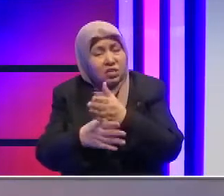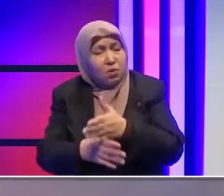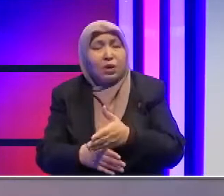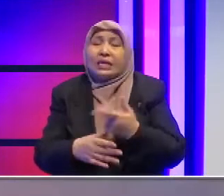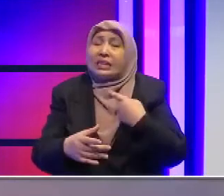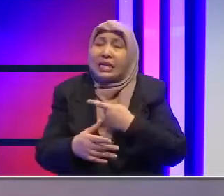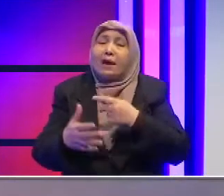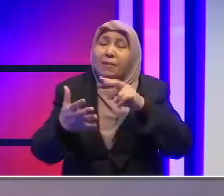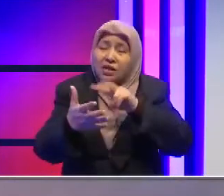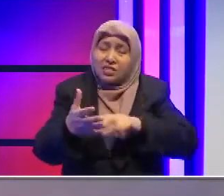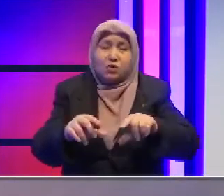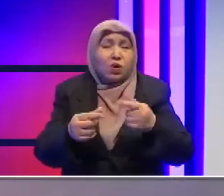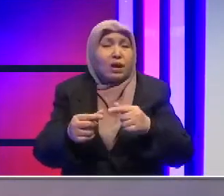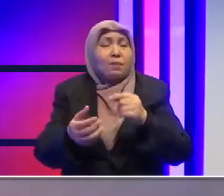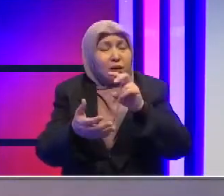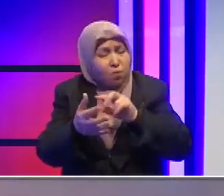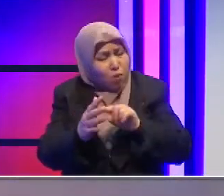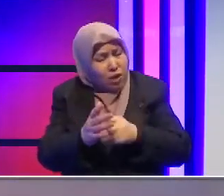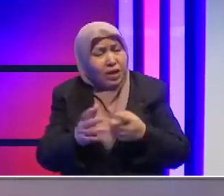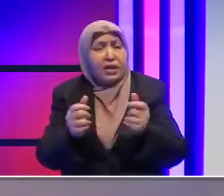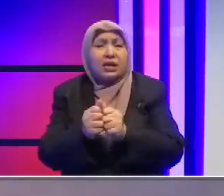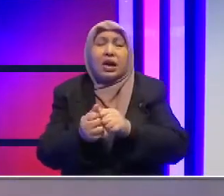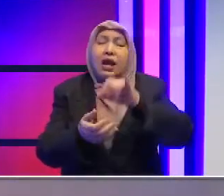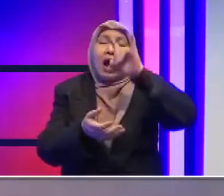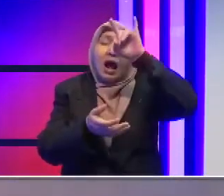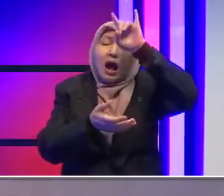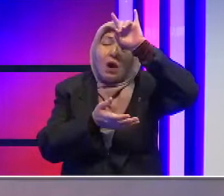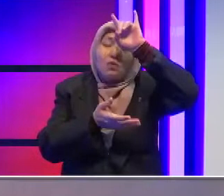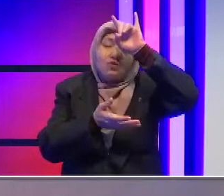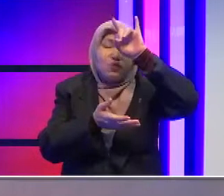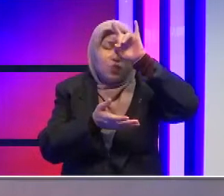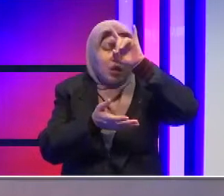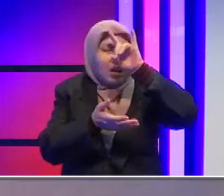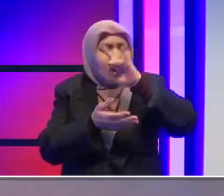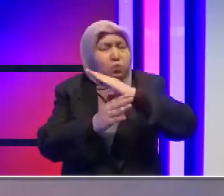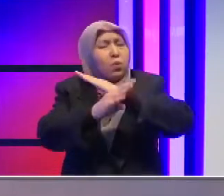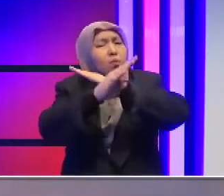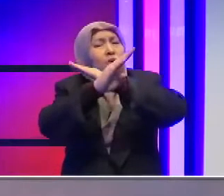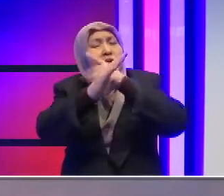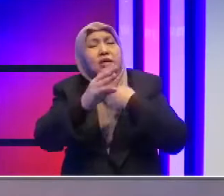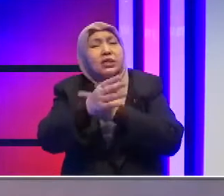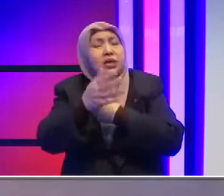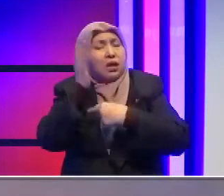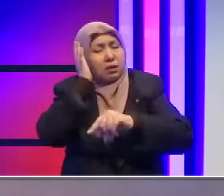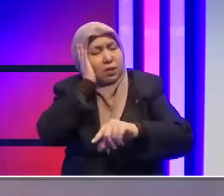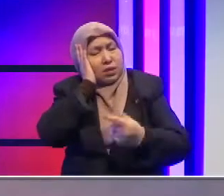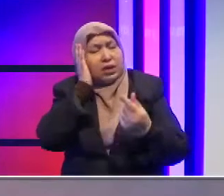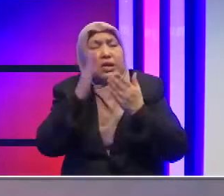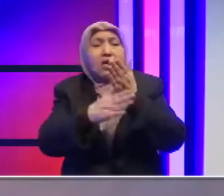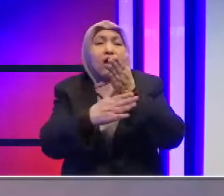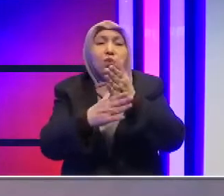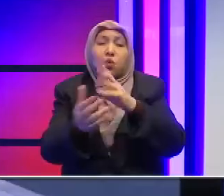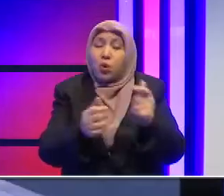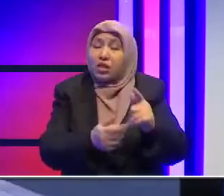Al-Quran pun bacakanlah, mulakanlah dengan membaca a'udzubillah untuk nak melindungi kita daripada pembacaan Al-Quran kita itu diganggu